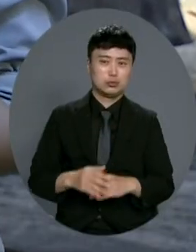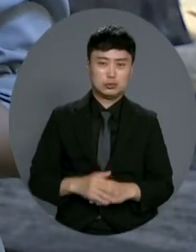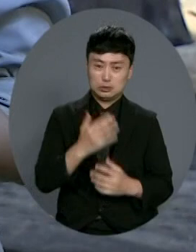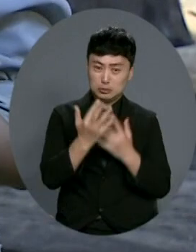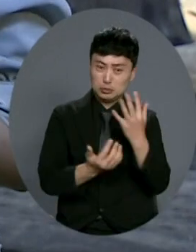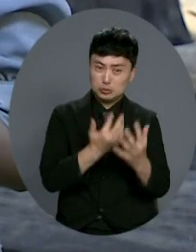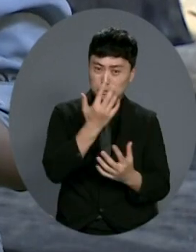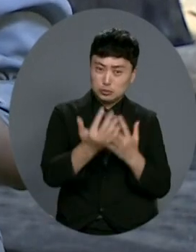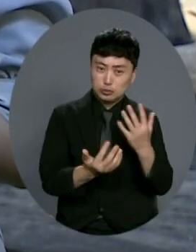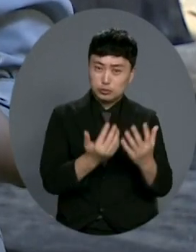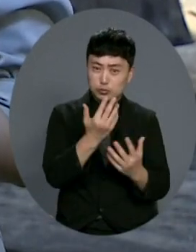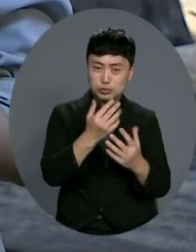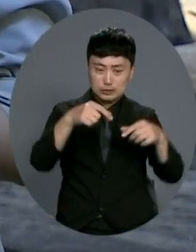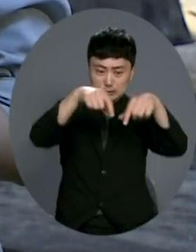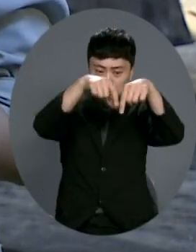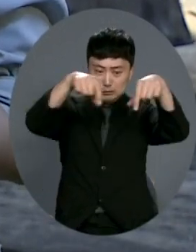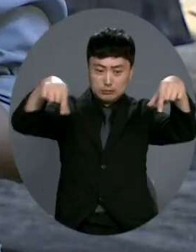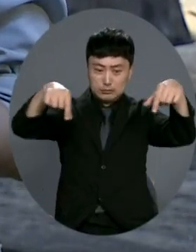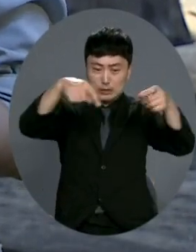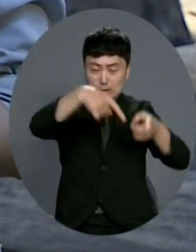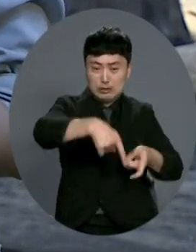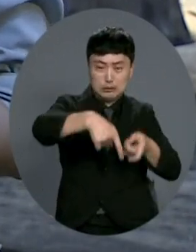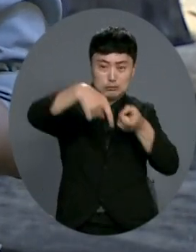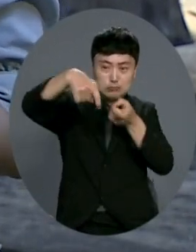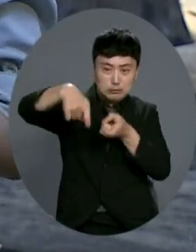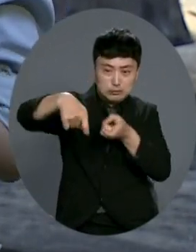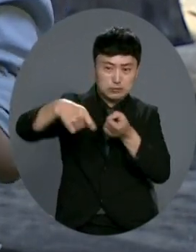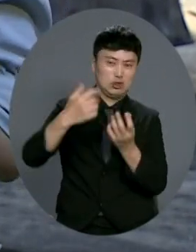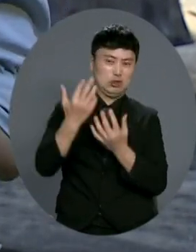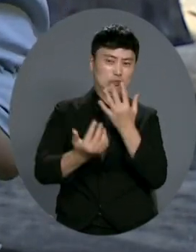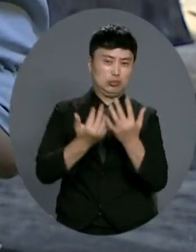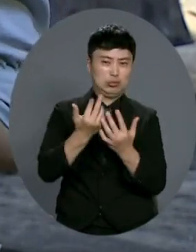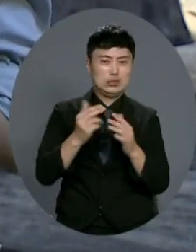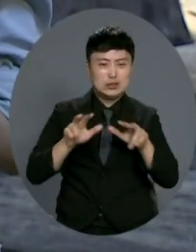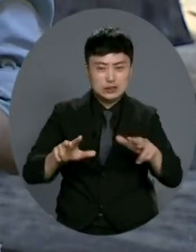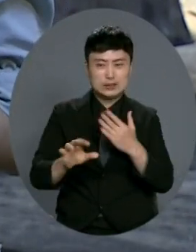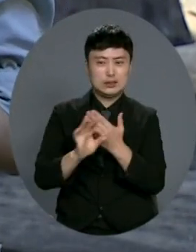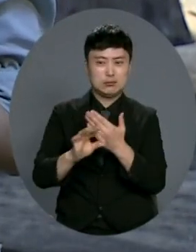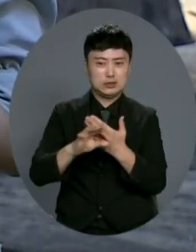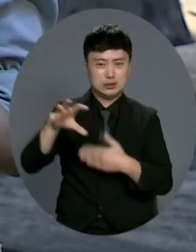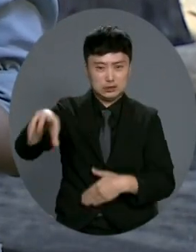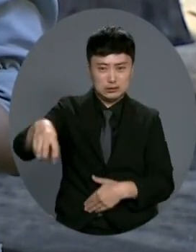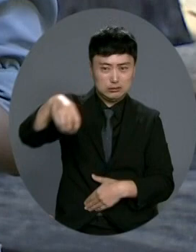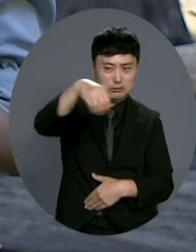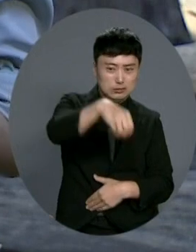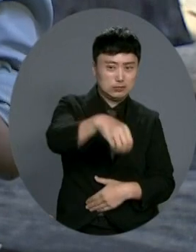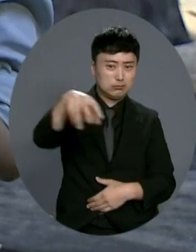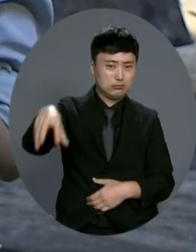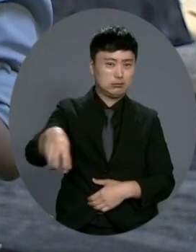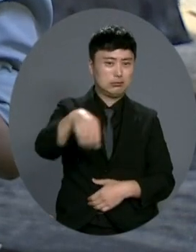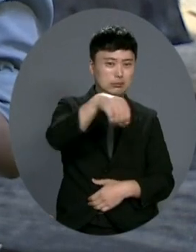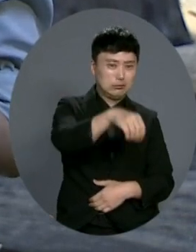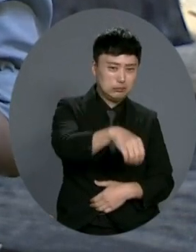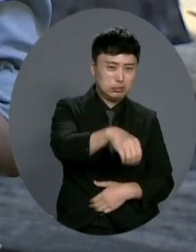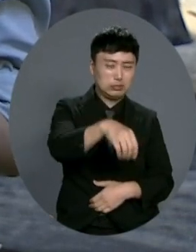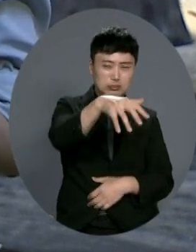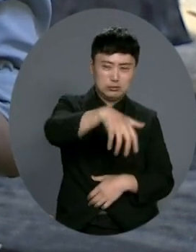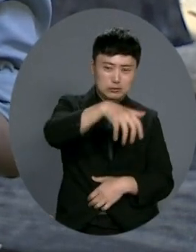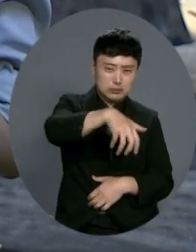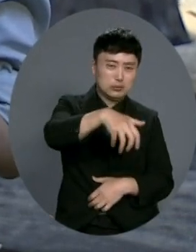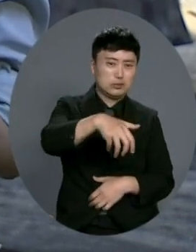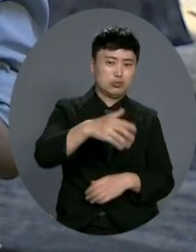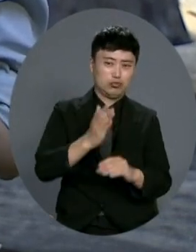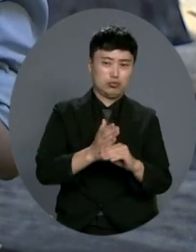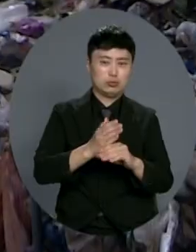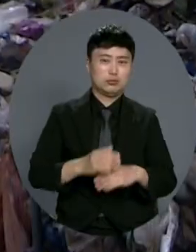화재로 상단부에 고정돼 있던 크레인이 불에 타면서 현재는 임시로 지상에서 크레인을 이용해 쓰레기를 소각장에 보내고